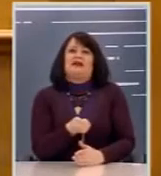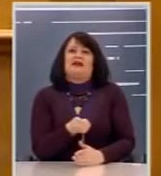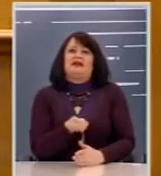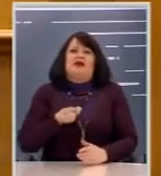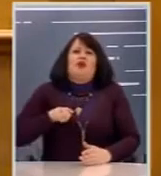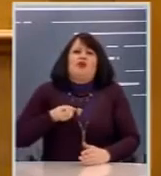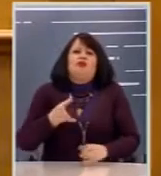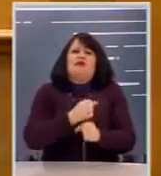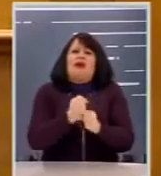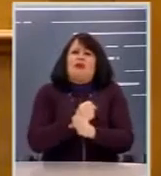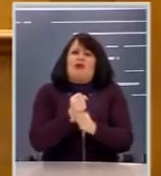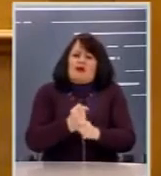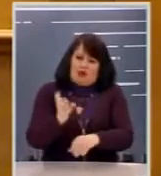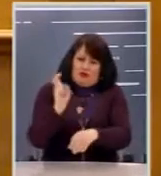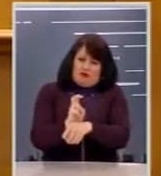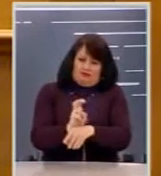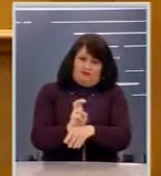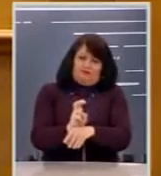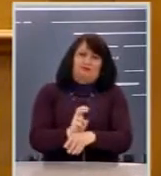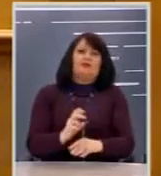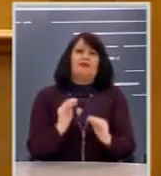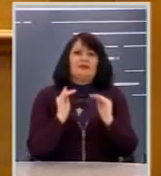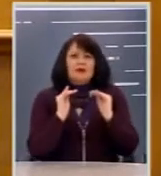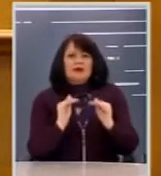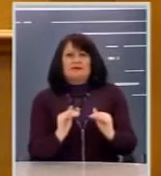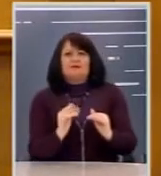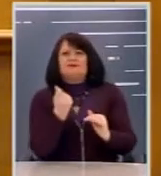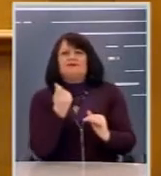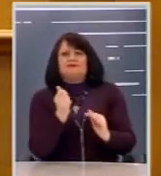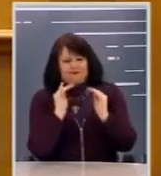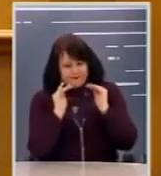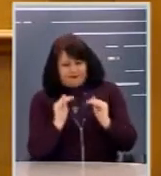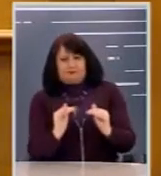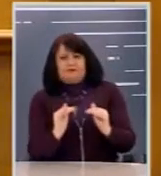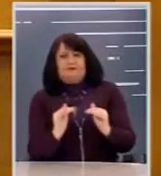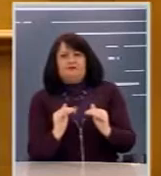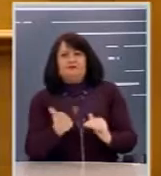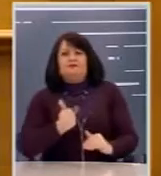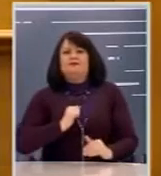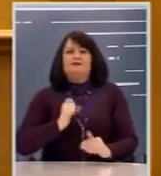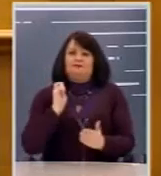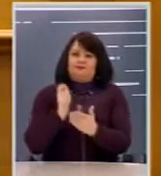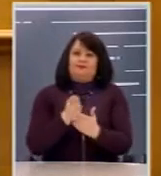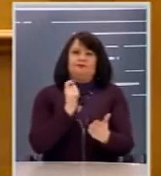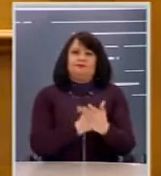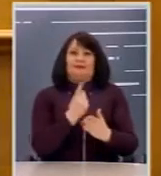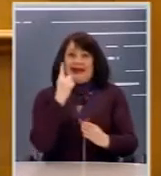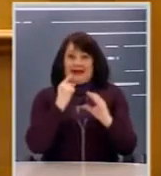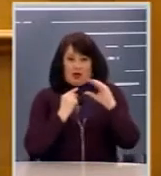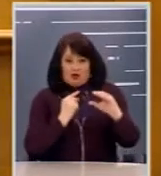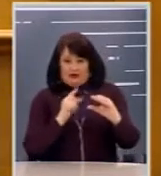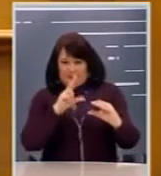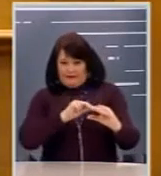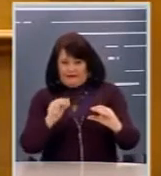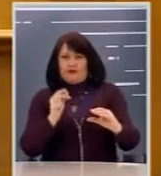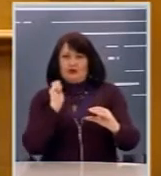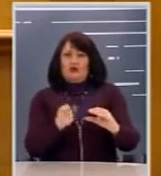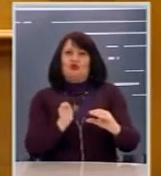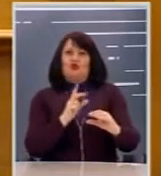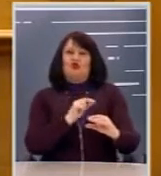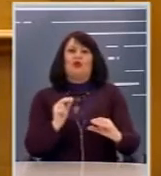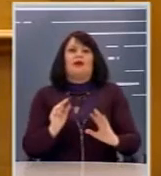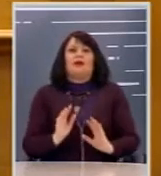ποσότητες φαρμάκων στην ίδια τιμή μονάδας με έναν ιδιώτη που θα αγόραζε ένα κουτί. Και